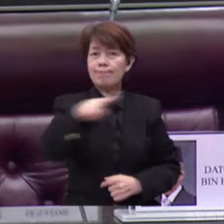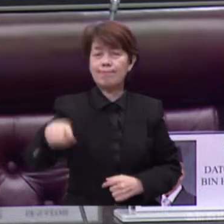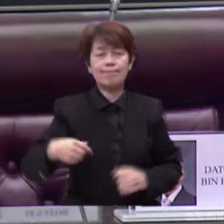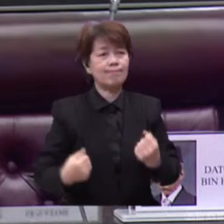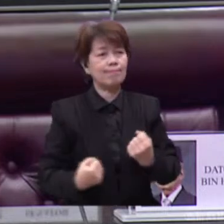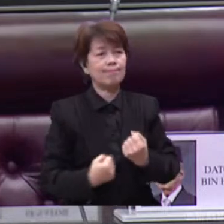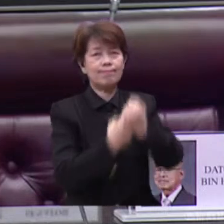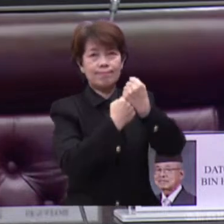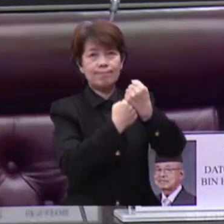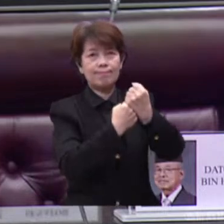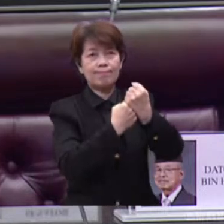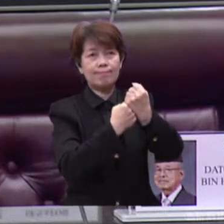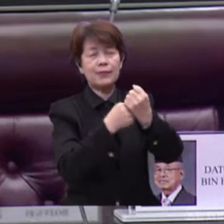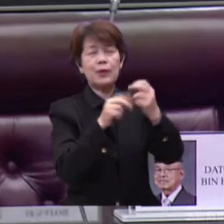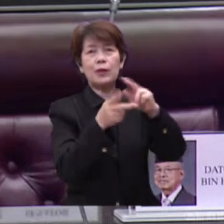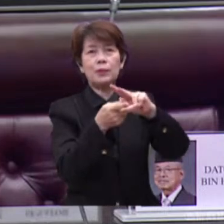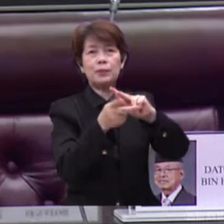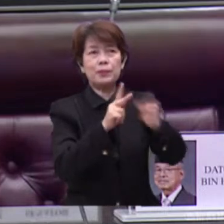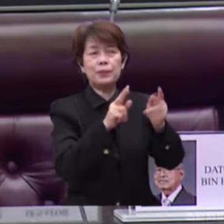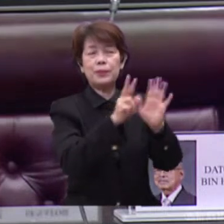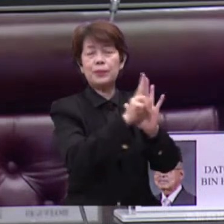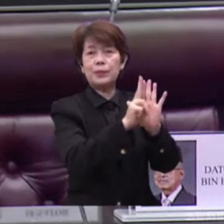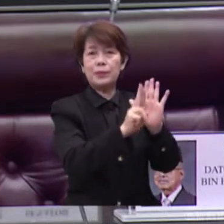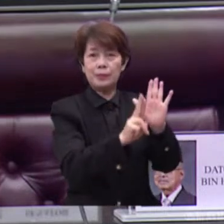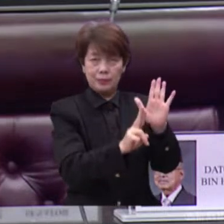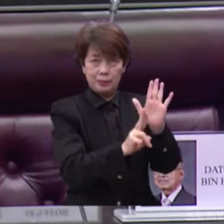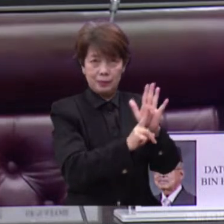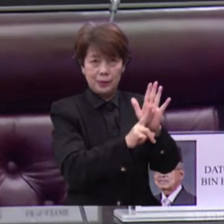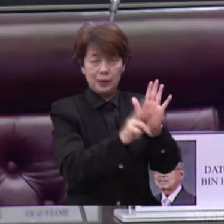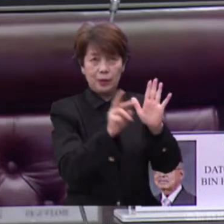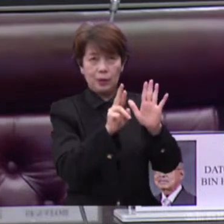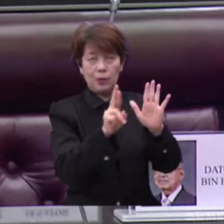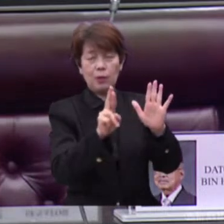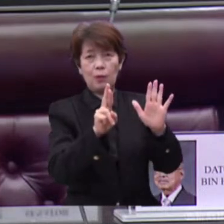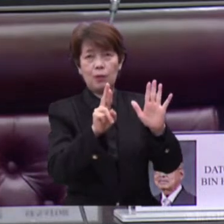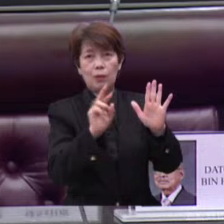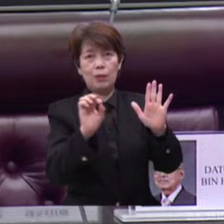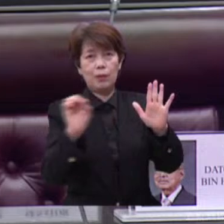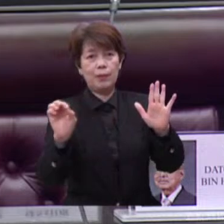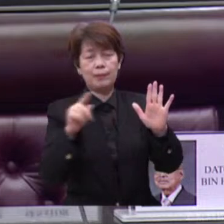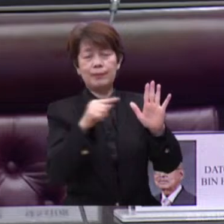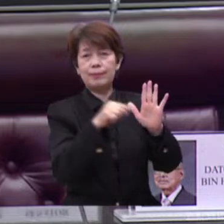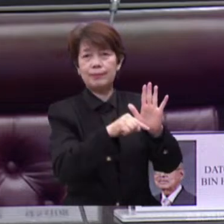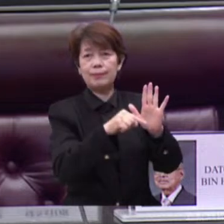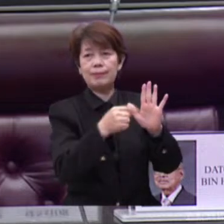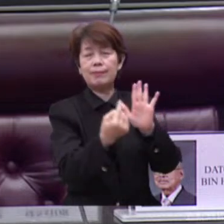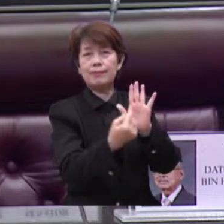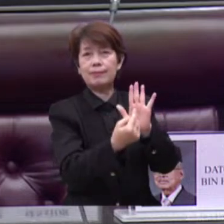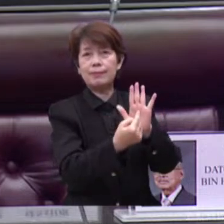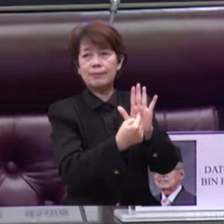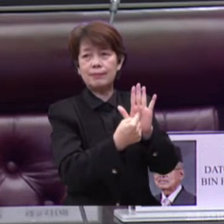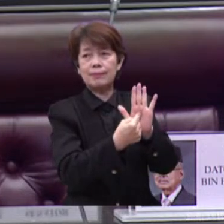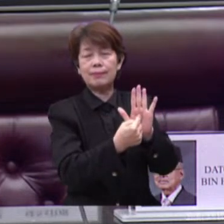pindahan kepada undang-undang yang dibentangkan pada hari ini yaknikan